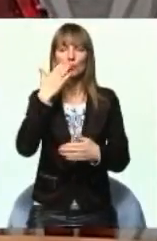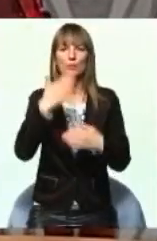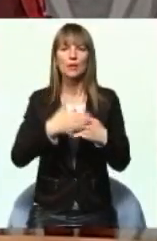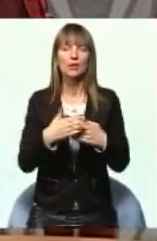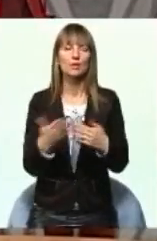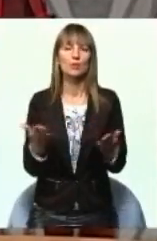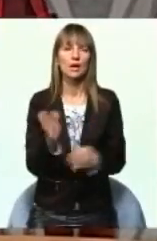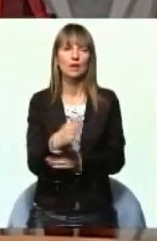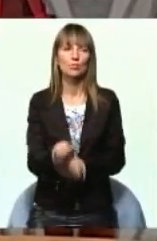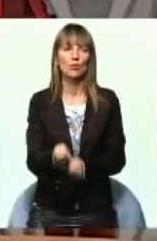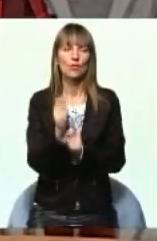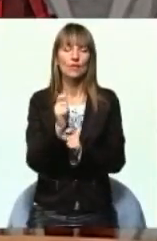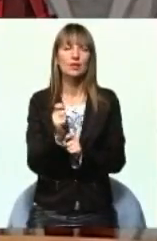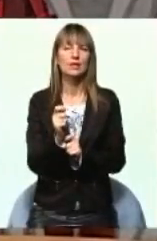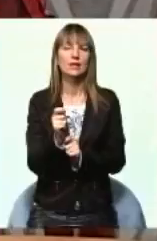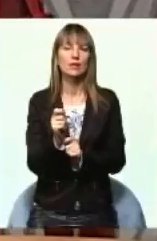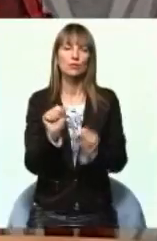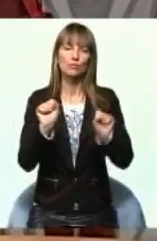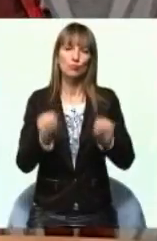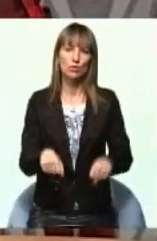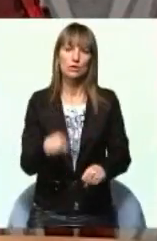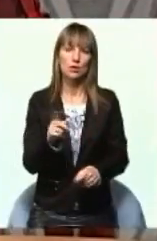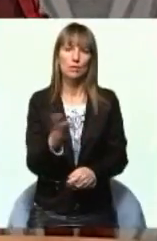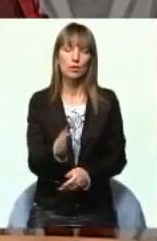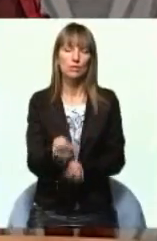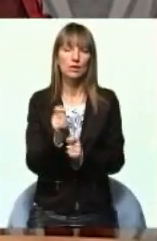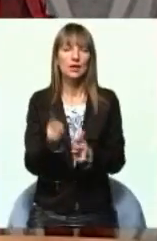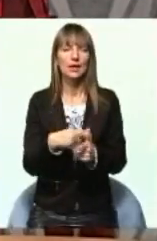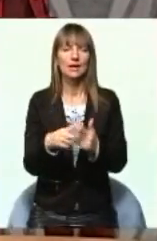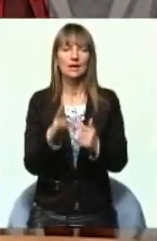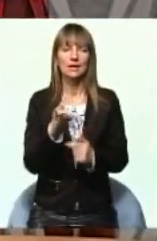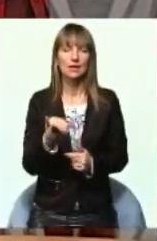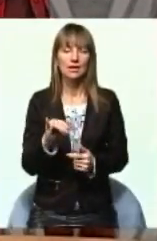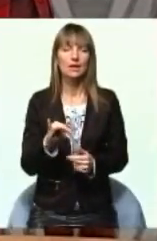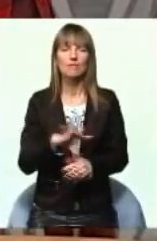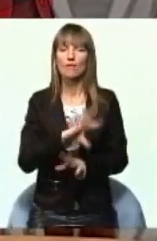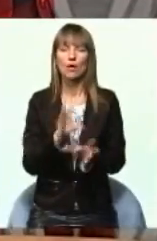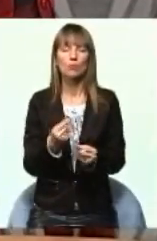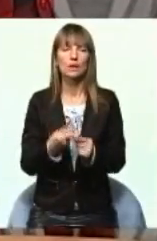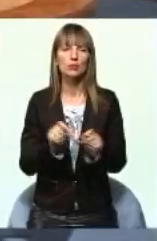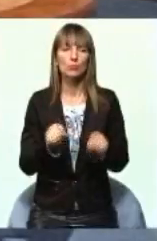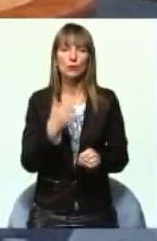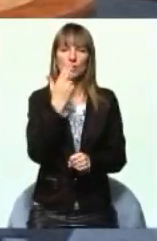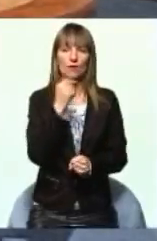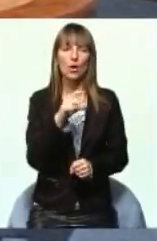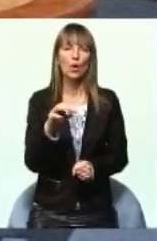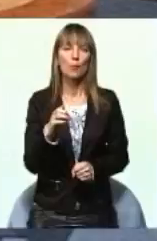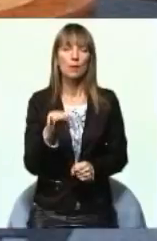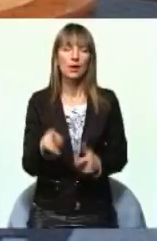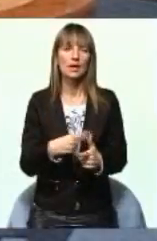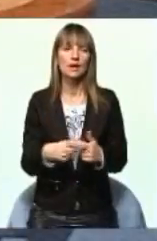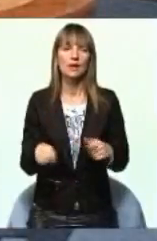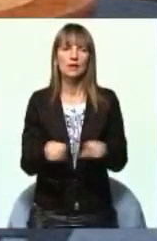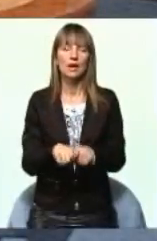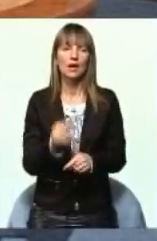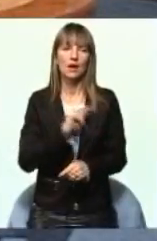на риболовлю, а ловити там рибу чи не ловити, чи дозволено, чи ні. Ну а взагалі-то це може бути як і звичкою, як хобі, або як